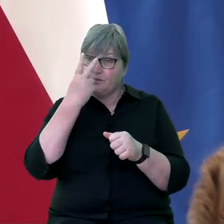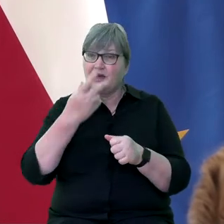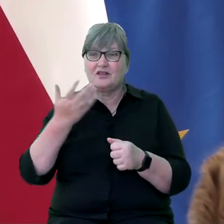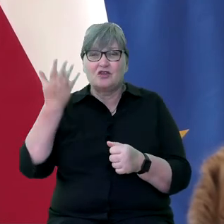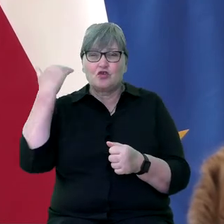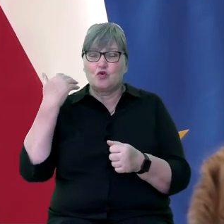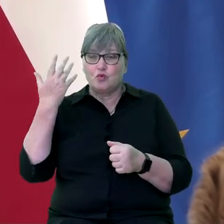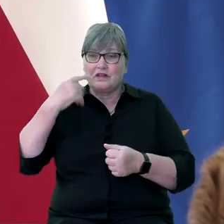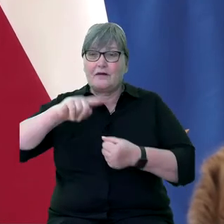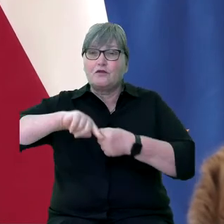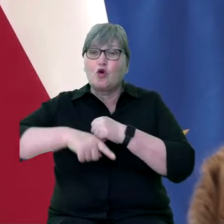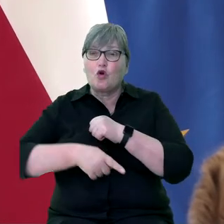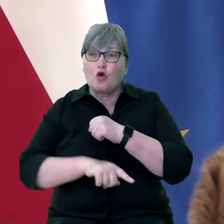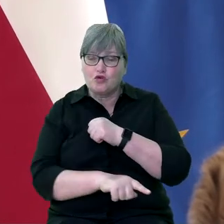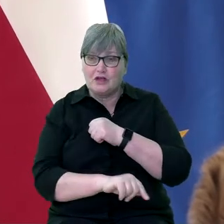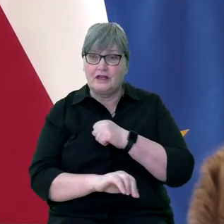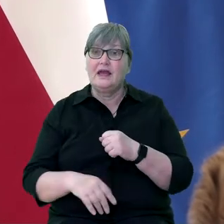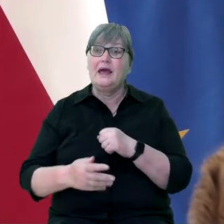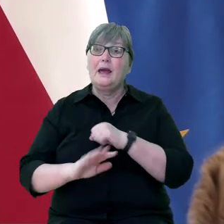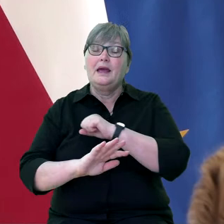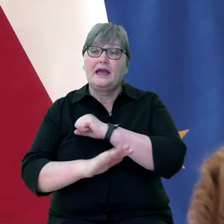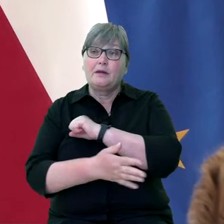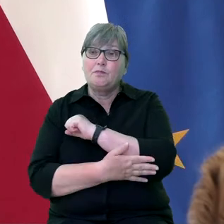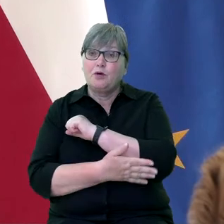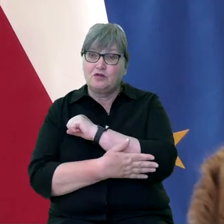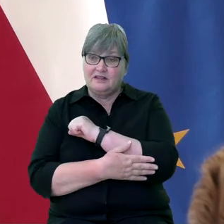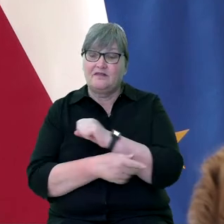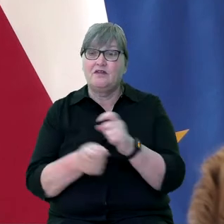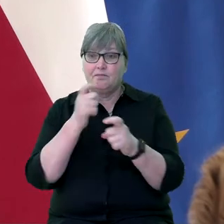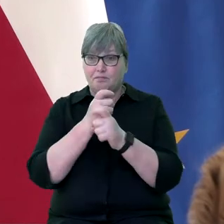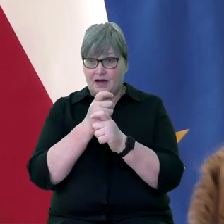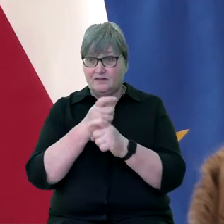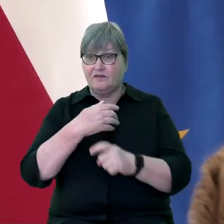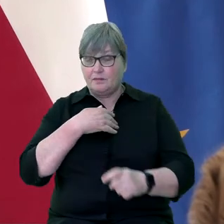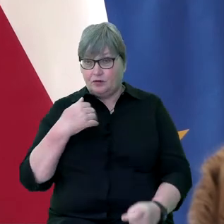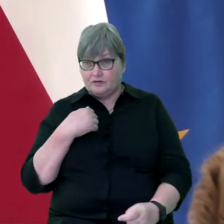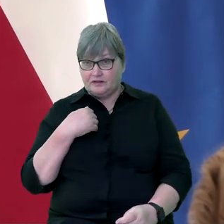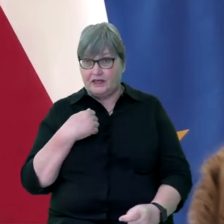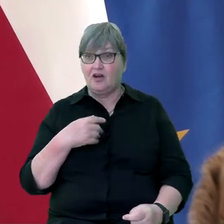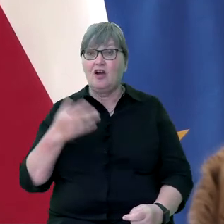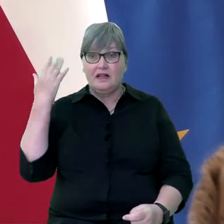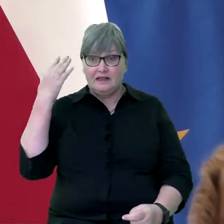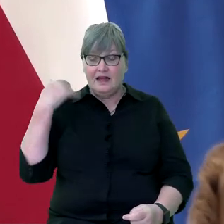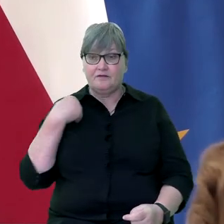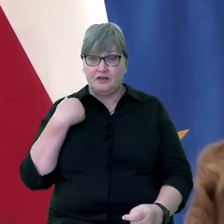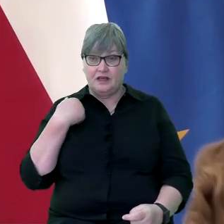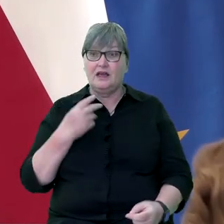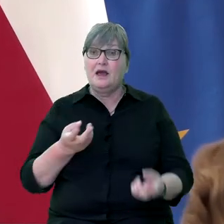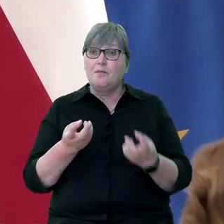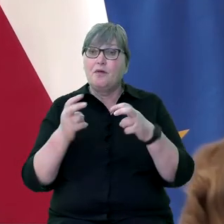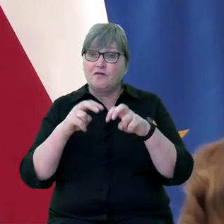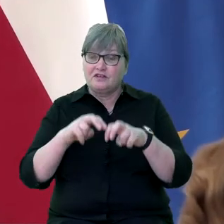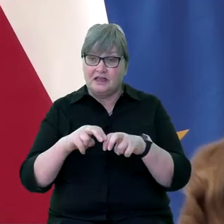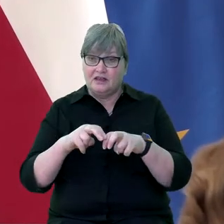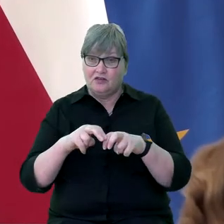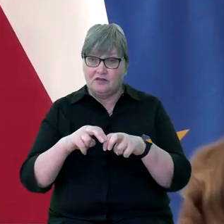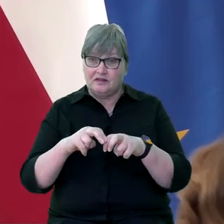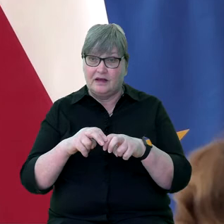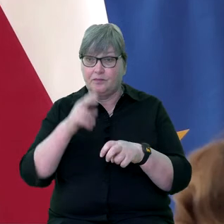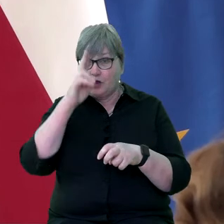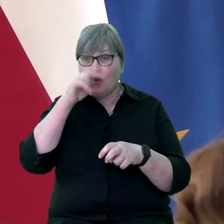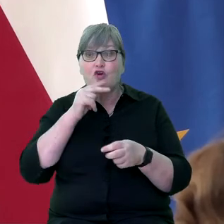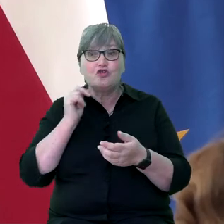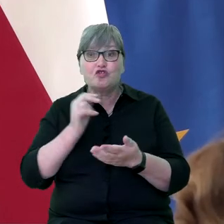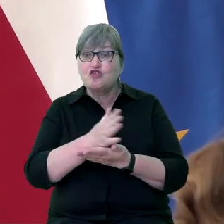niewoli. Wówczas odradzająca się ojczyzna wymagała zdecydowanych reform we wszystkich obszarach życia oraz uregulowania zasad